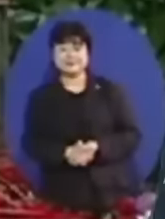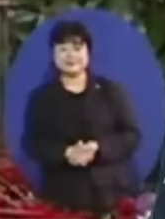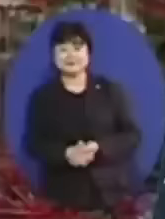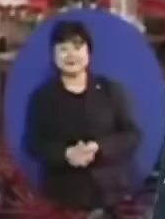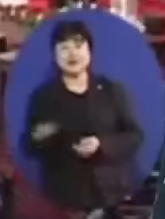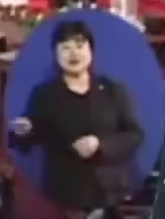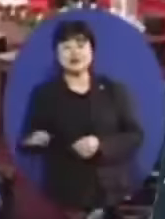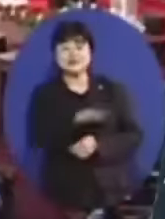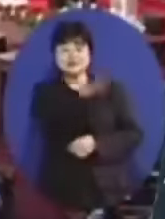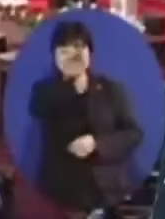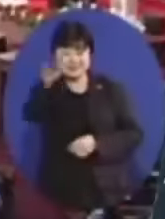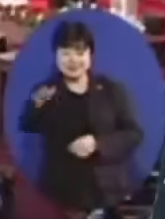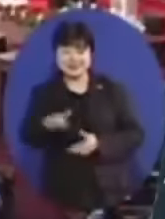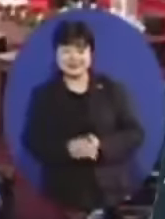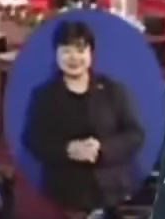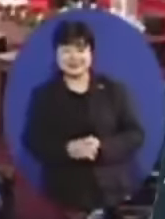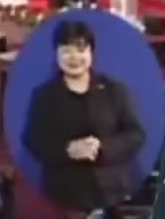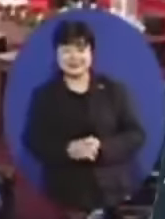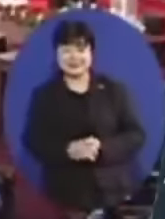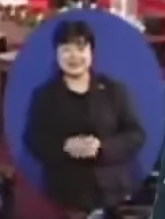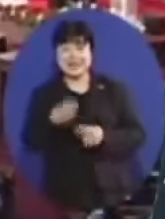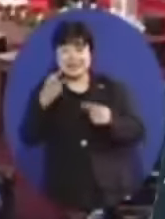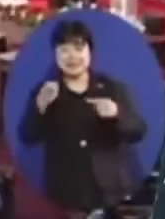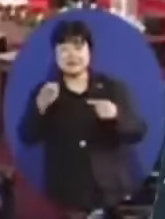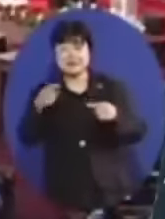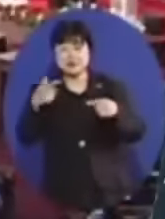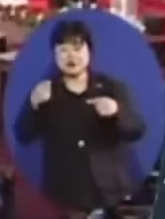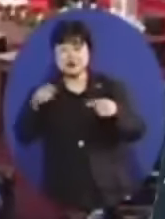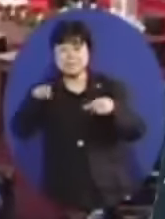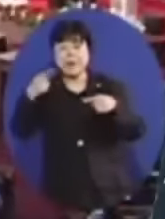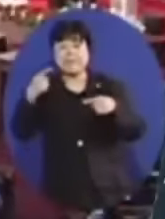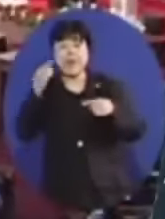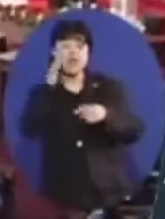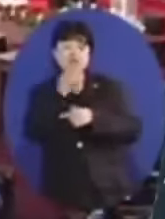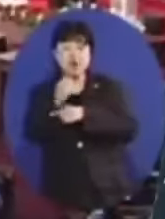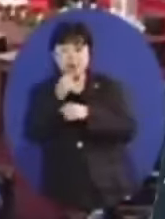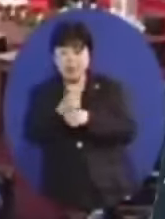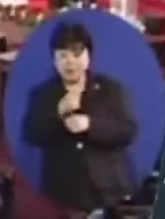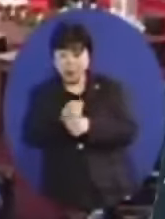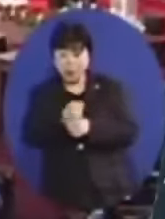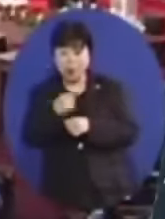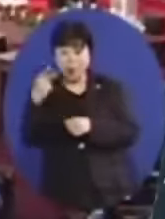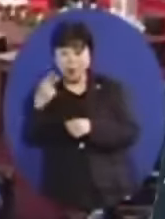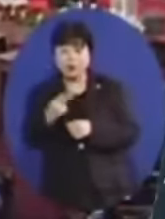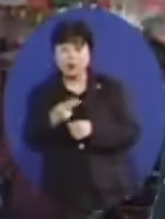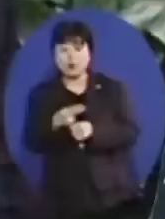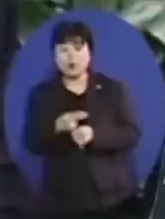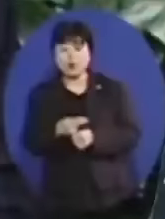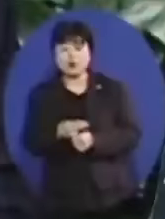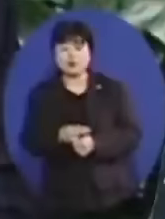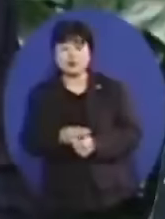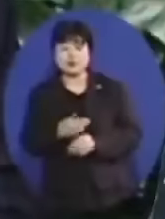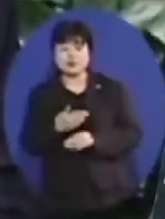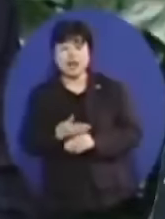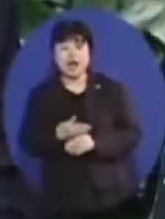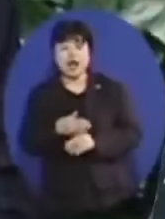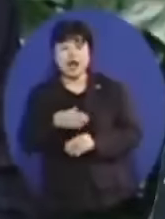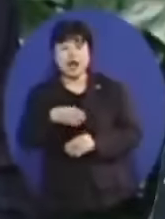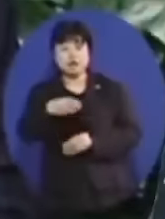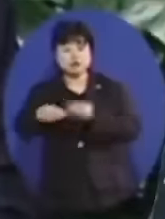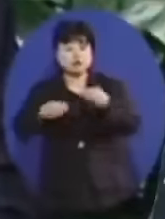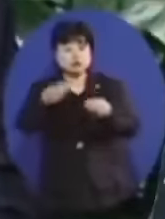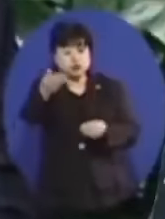우리는 30배, 60배, 100배의 열매를 맺고 남에게 꾸어줄 자도 꾸지 않고 영혼이 잘